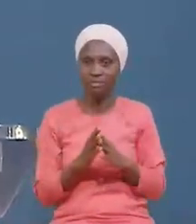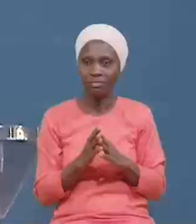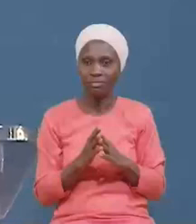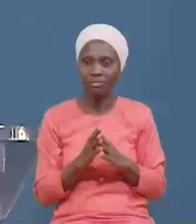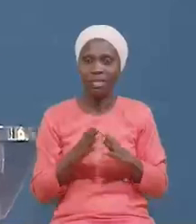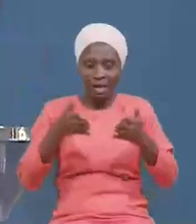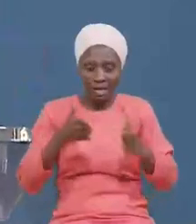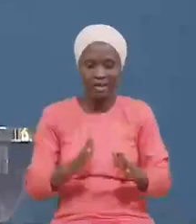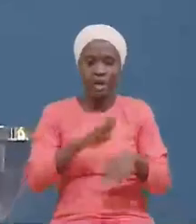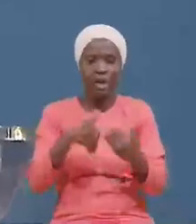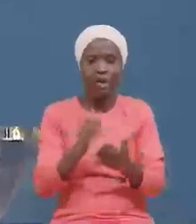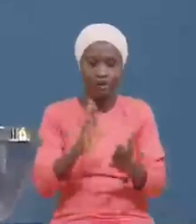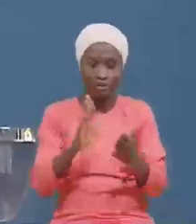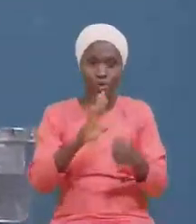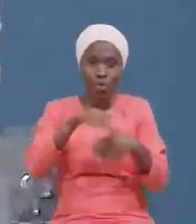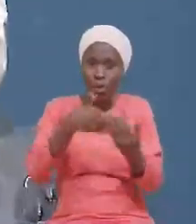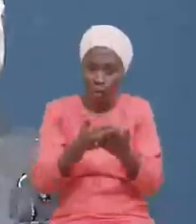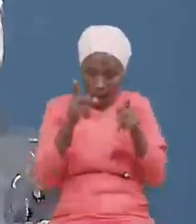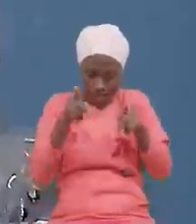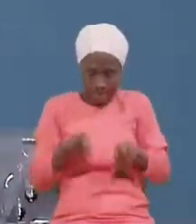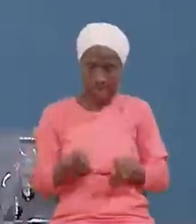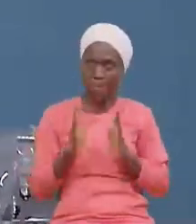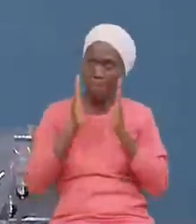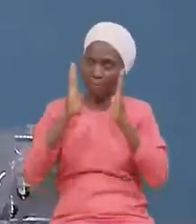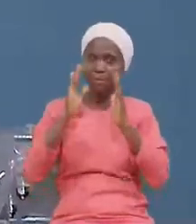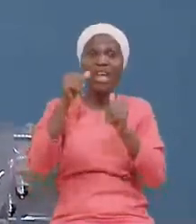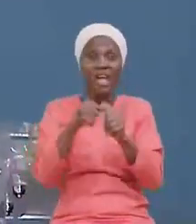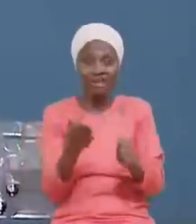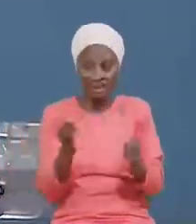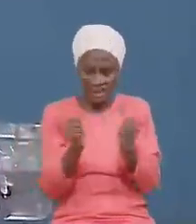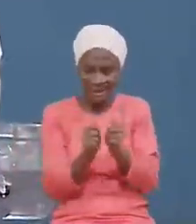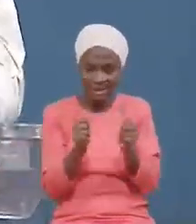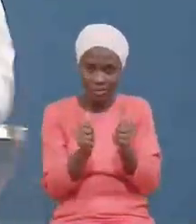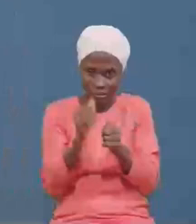personnalité entière, que tout ce qui se trouve en vous.